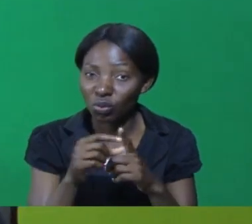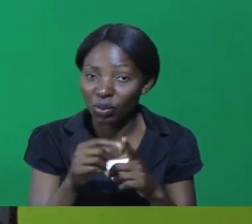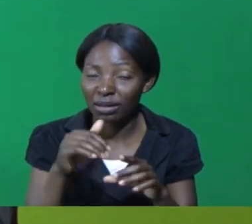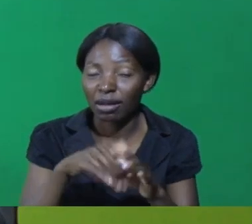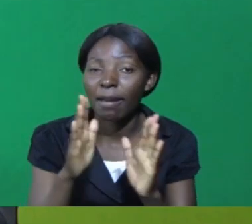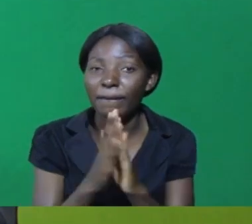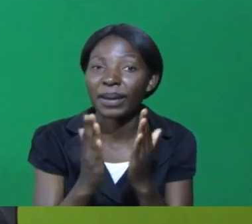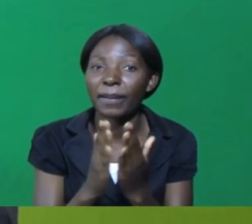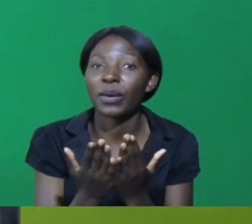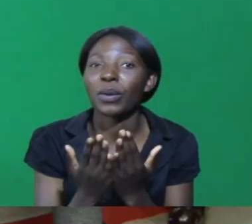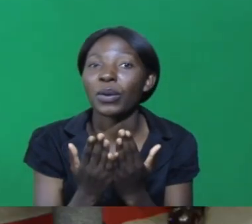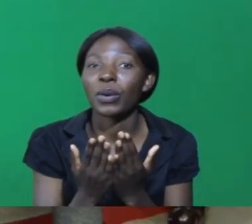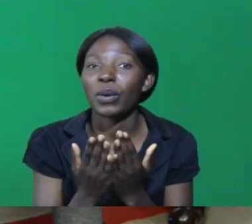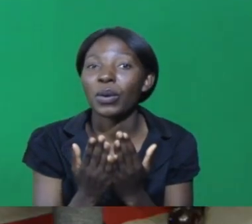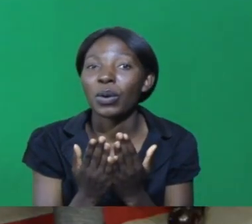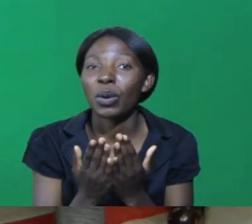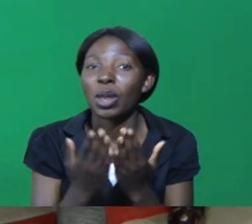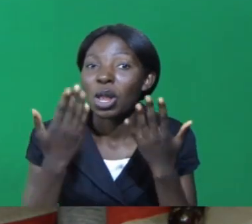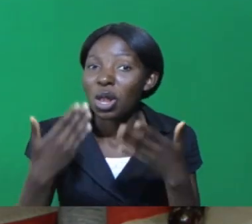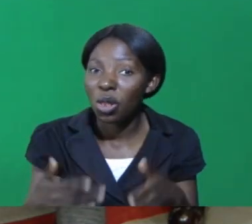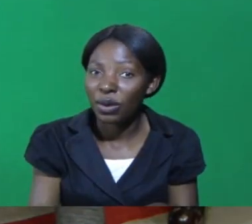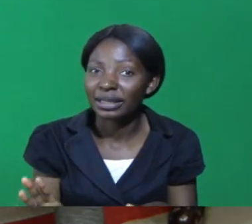futi mubhaibheri.